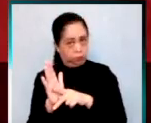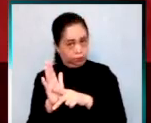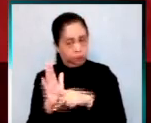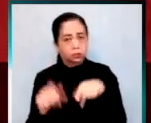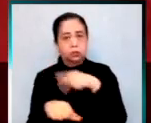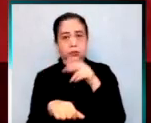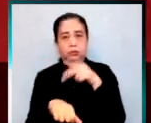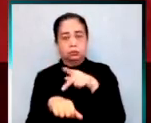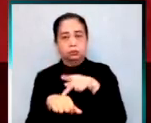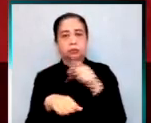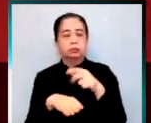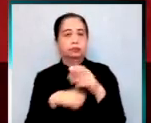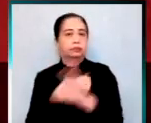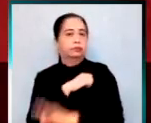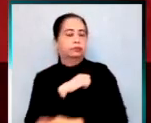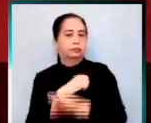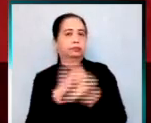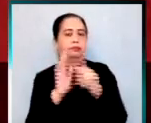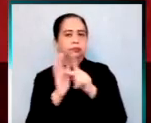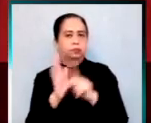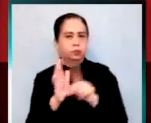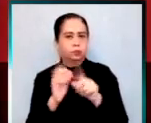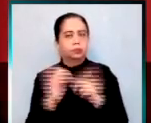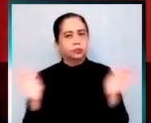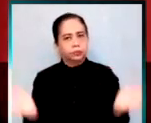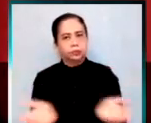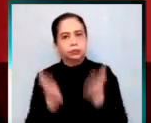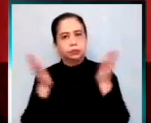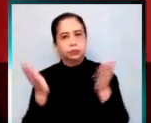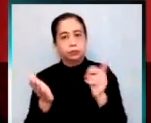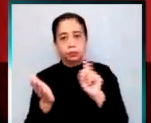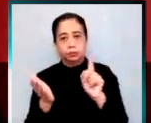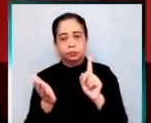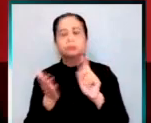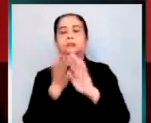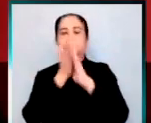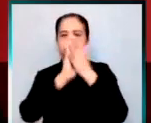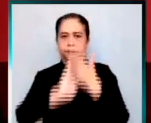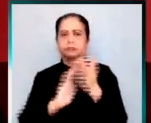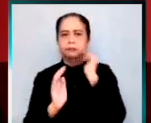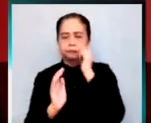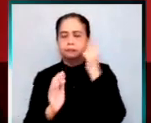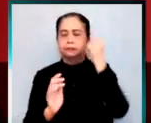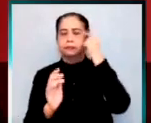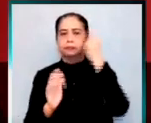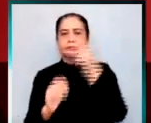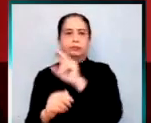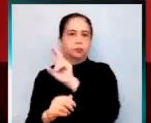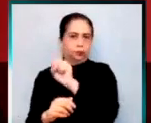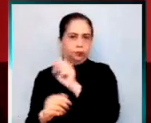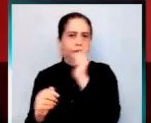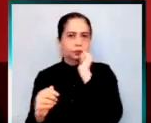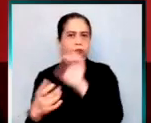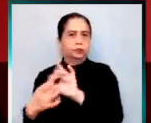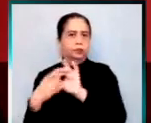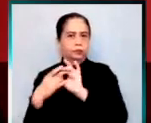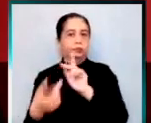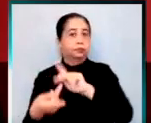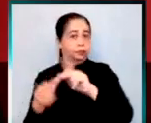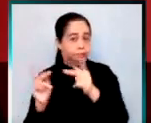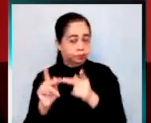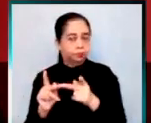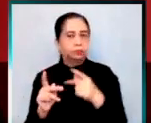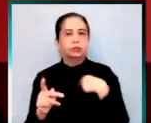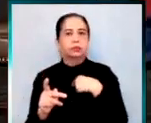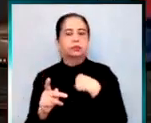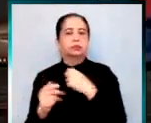foreign policy is to encourage peace. We have always considered the United States our partner, our ally,